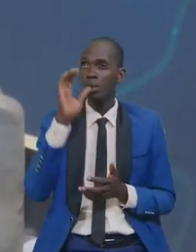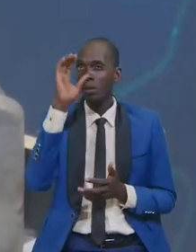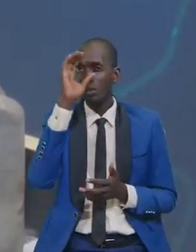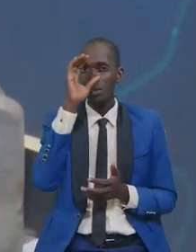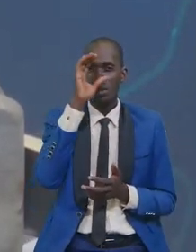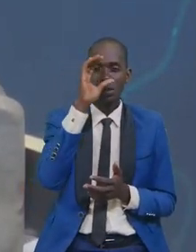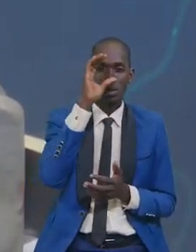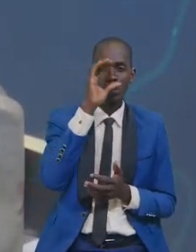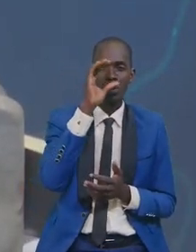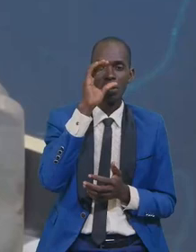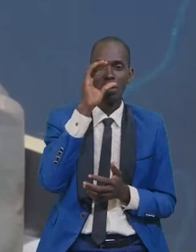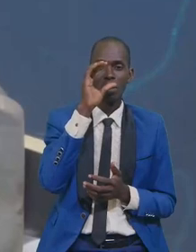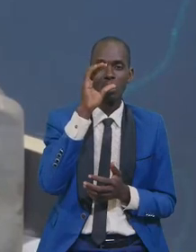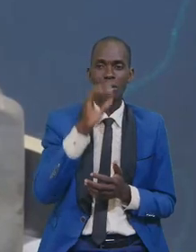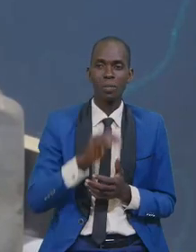Cherchez.